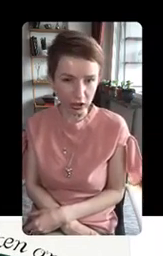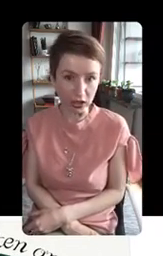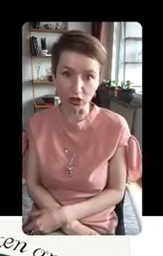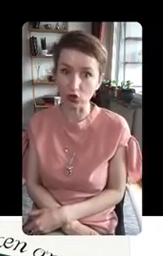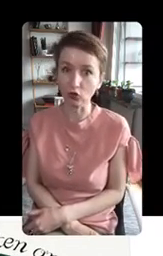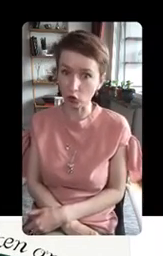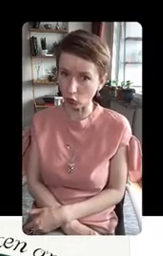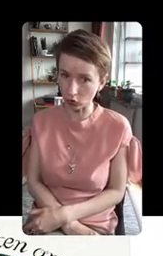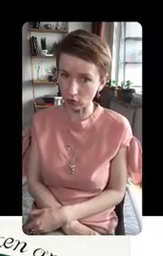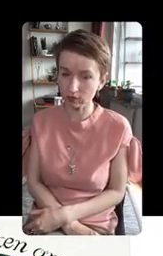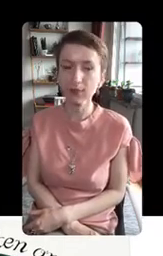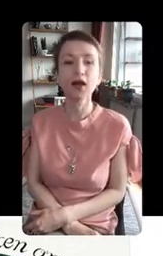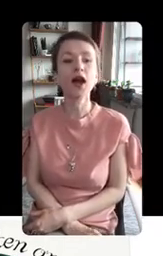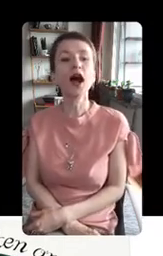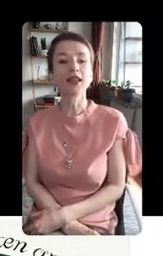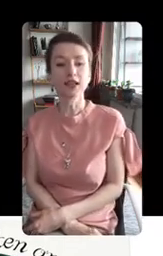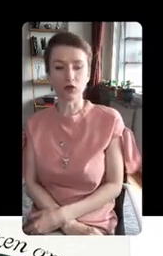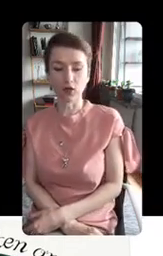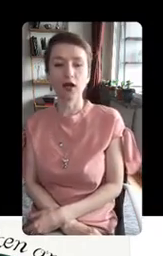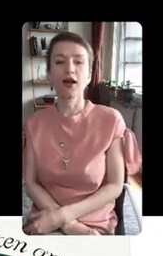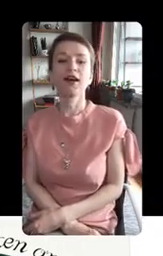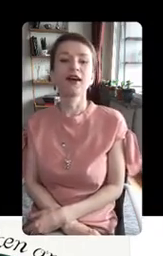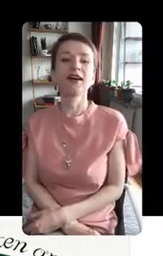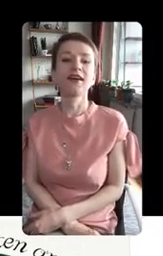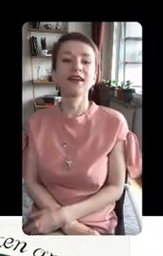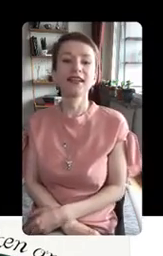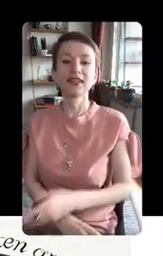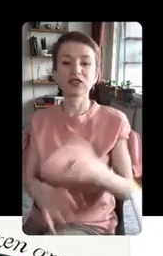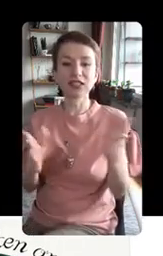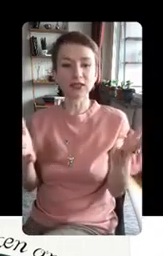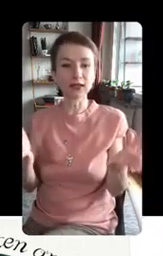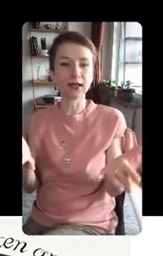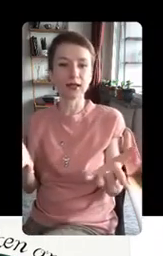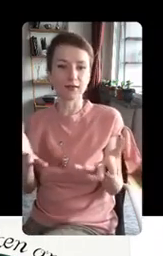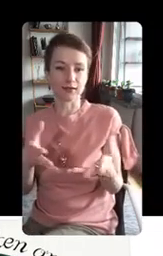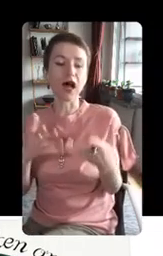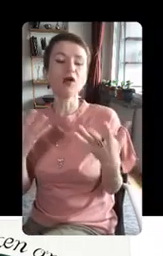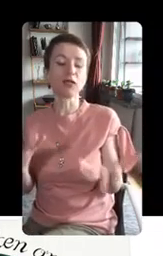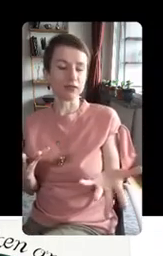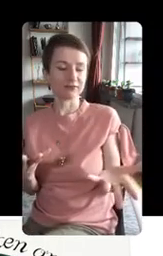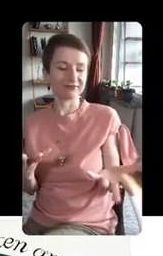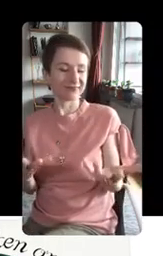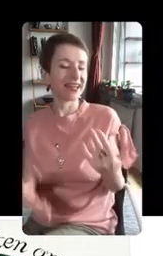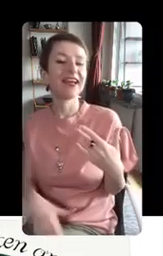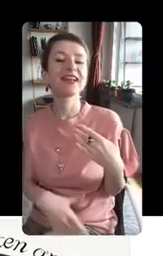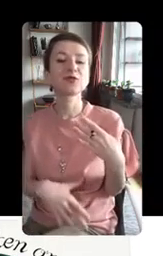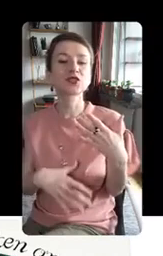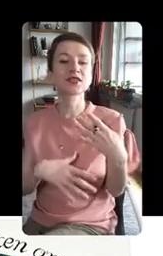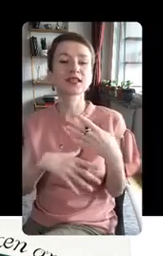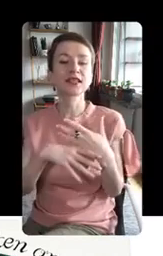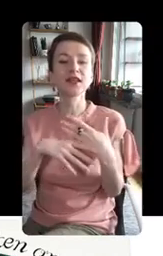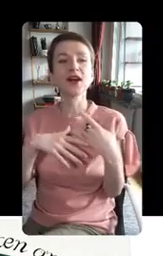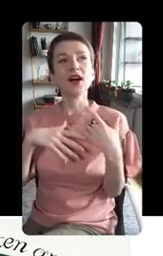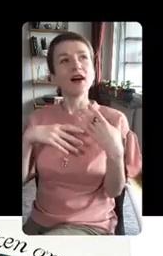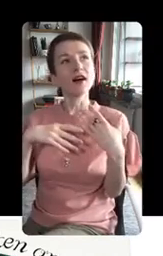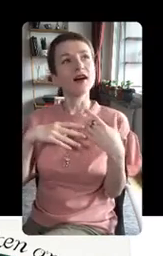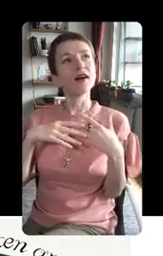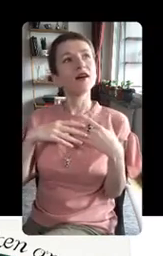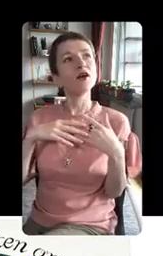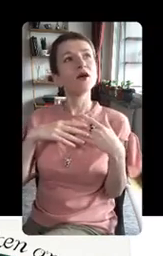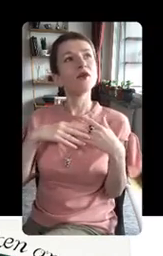есть пудель и есть еще вон кот. Так вот, вот эти три дамы, это, можно